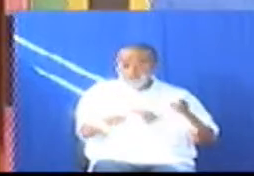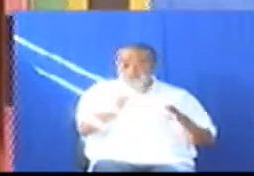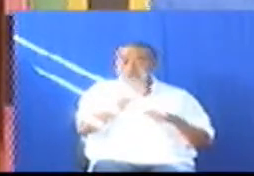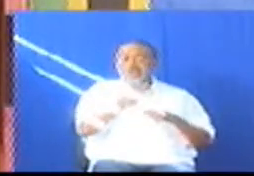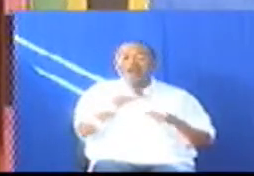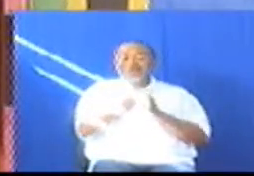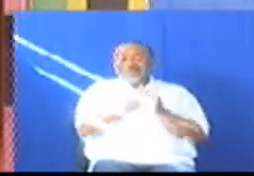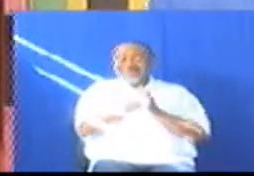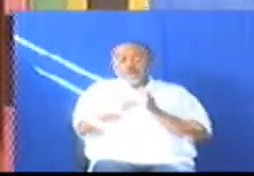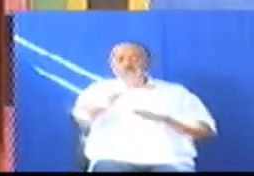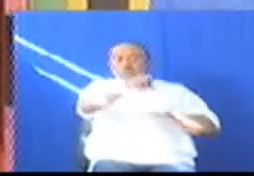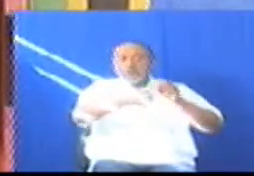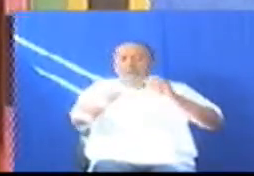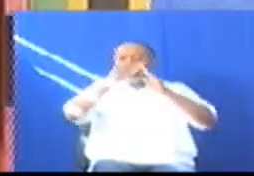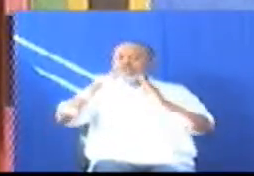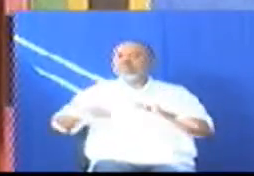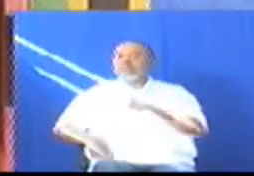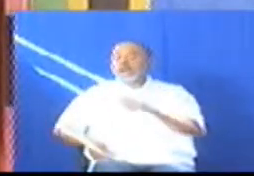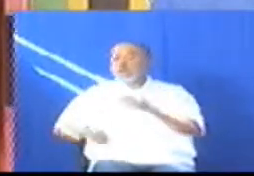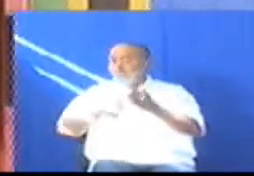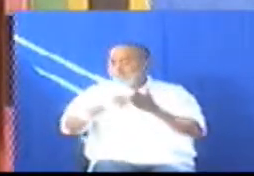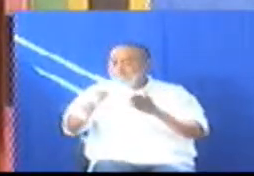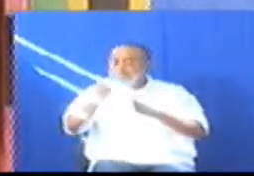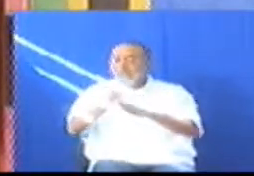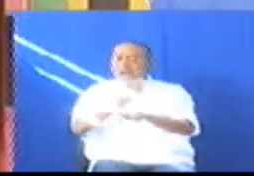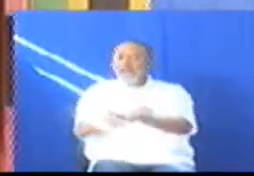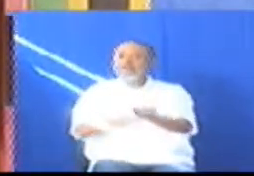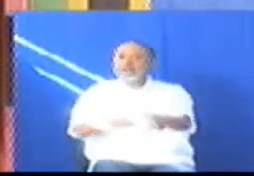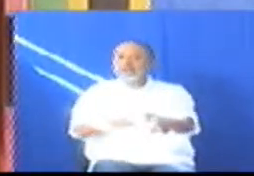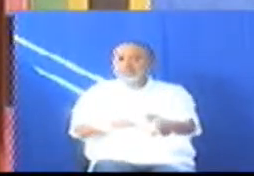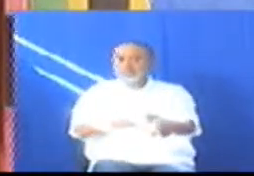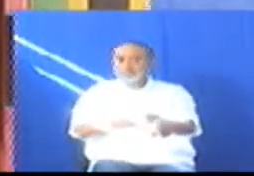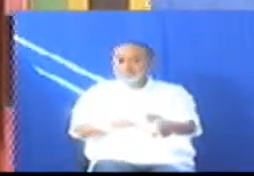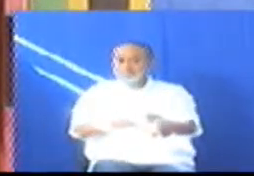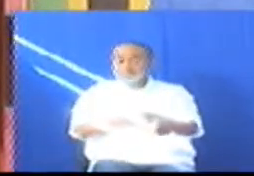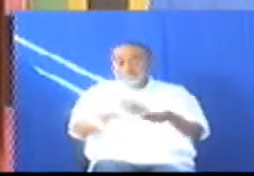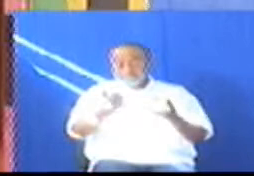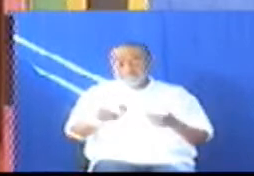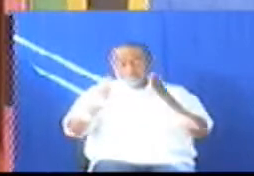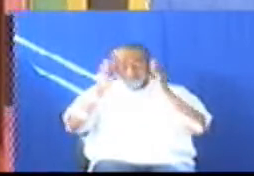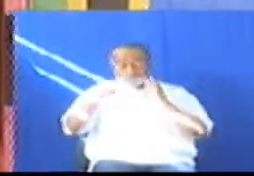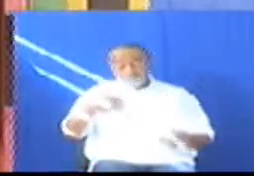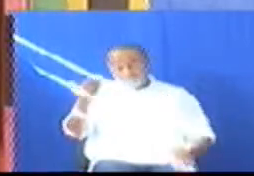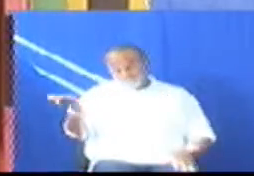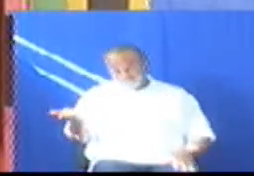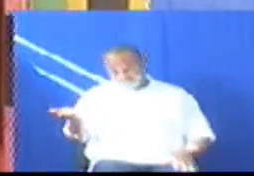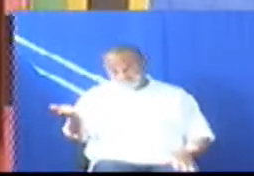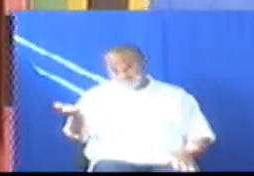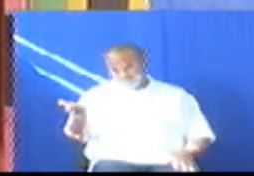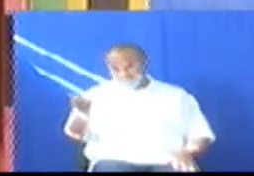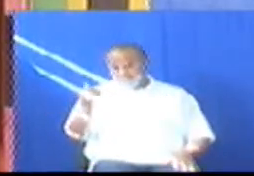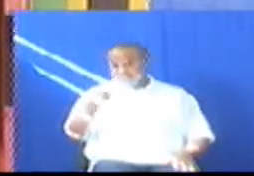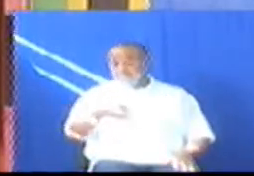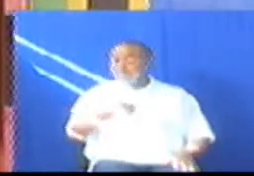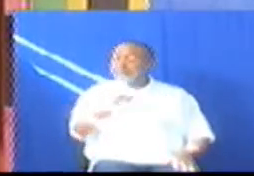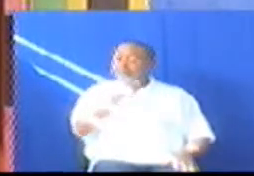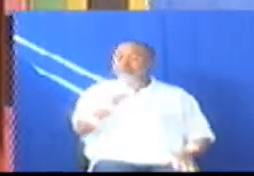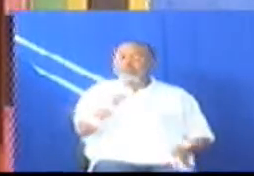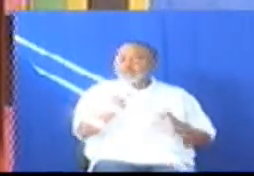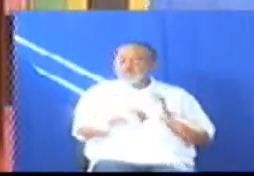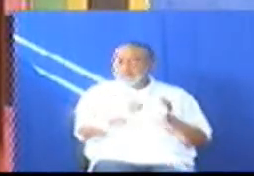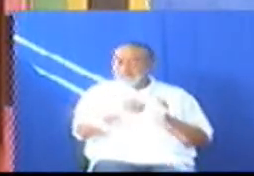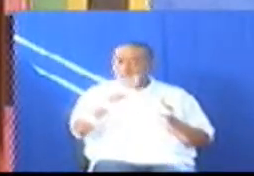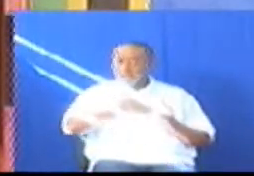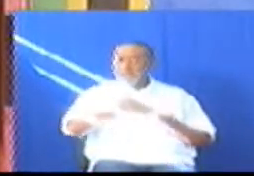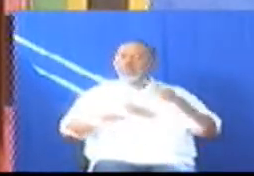tayari wameshawekeza fedha zao pale. Mheshimiwa Mwenyekiti, Mheshimiwa Spika, nilisema hilo nilianze nalo la